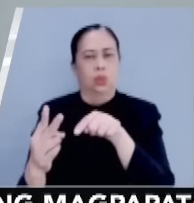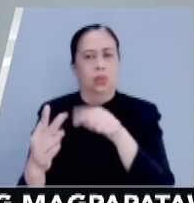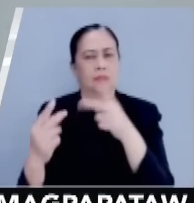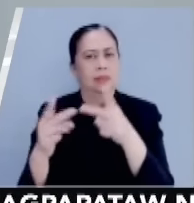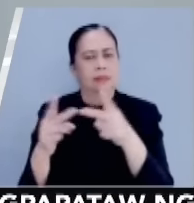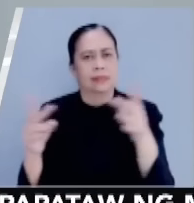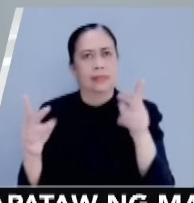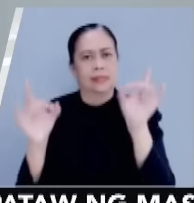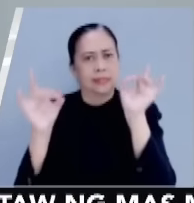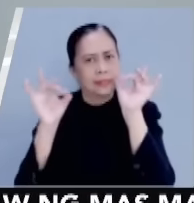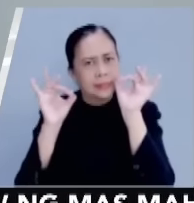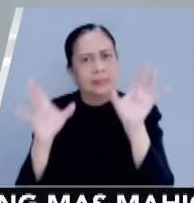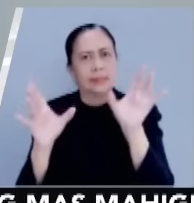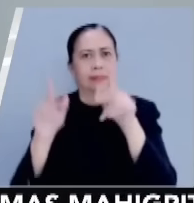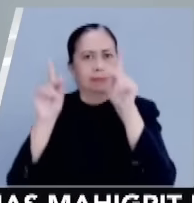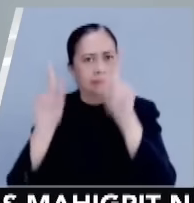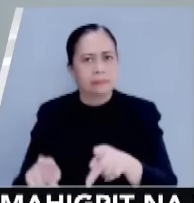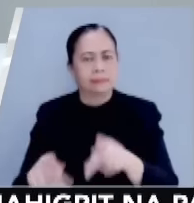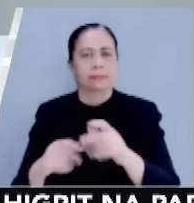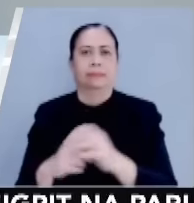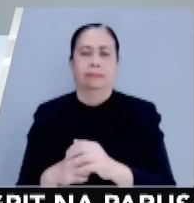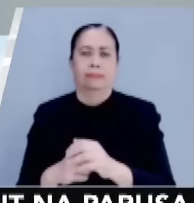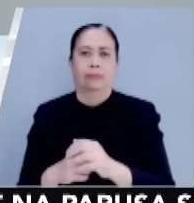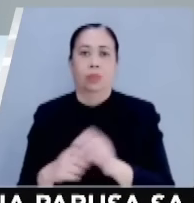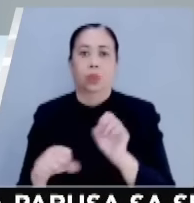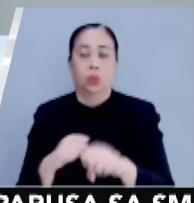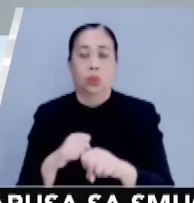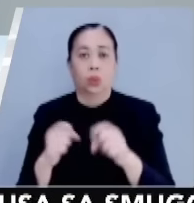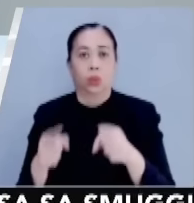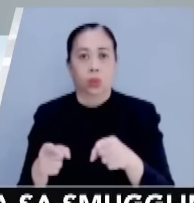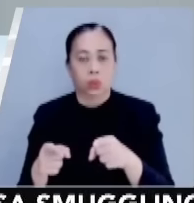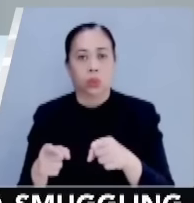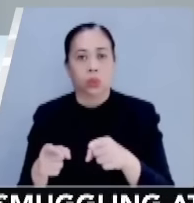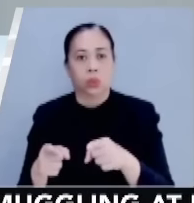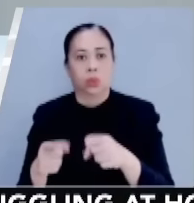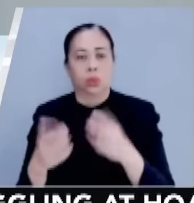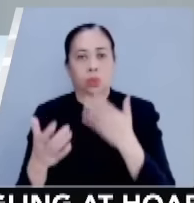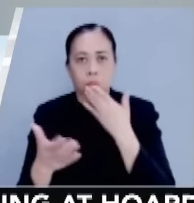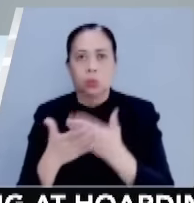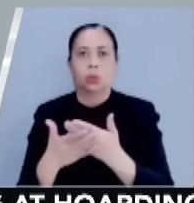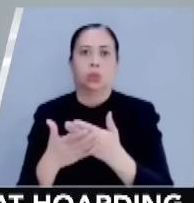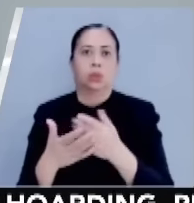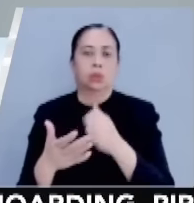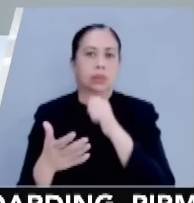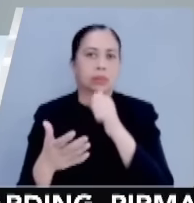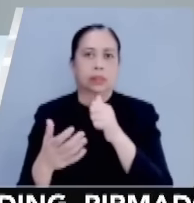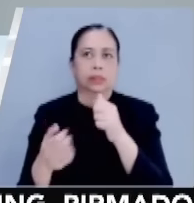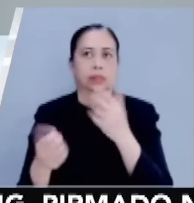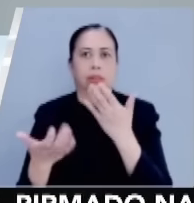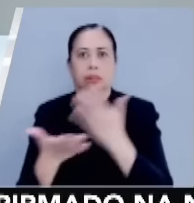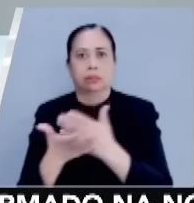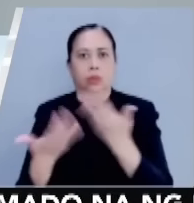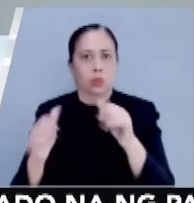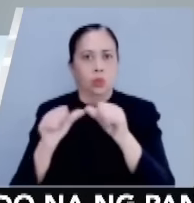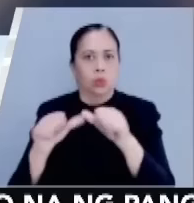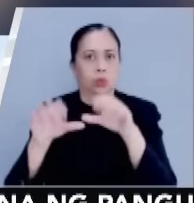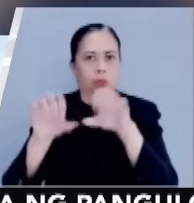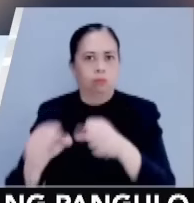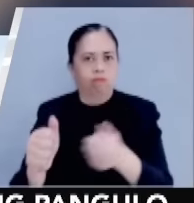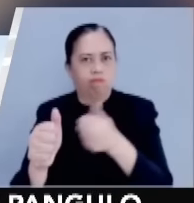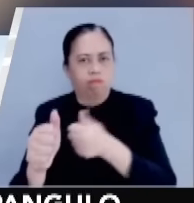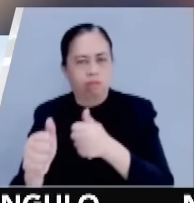dangerous persons. Kaya one good thing, hindi sila binitiwan ng ating mga operatiba. Hindi kami natumigil dito, nagpuyat kami